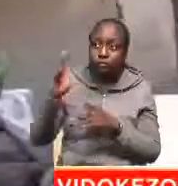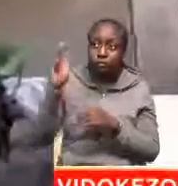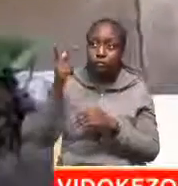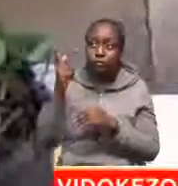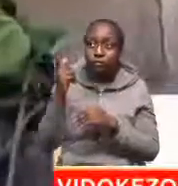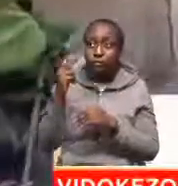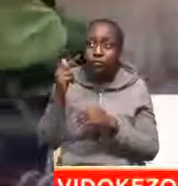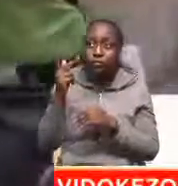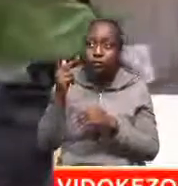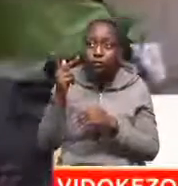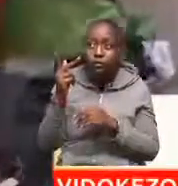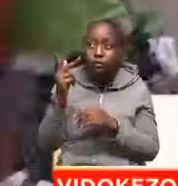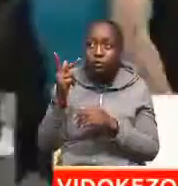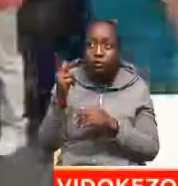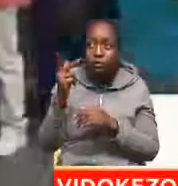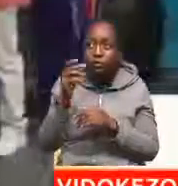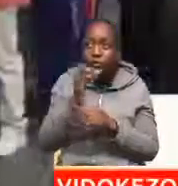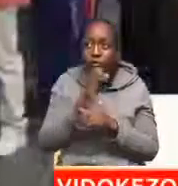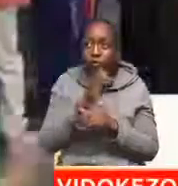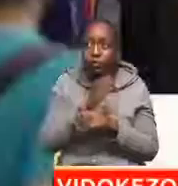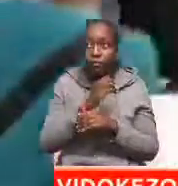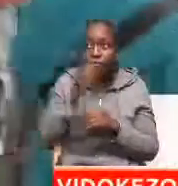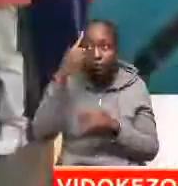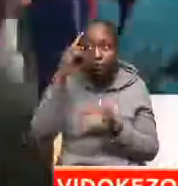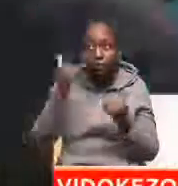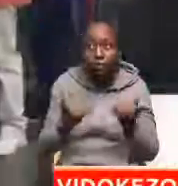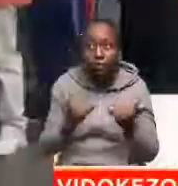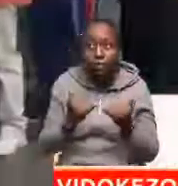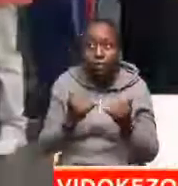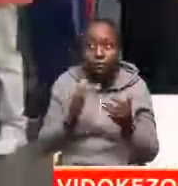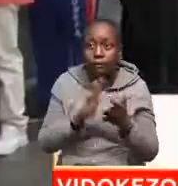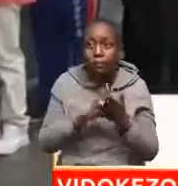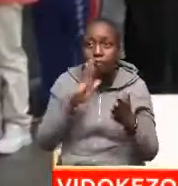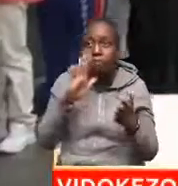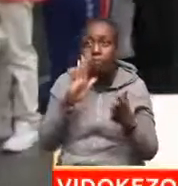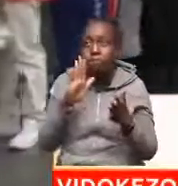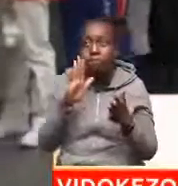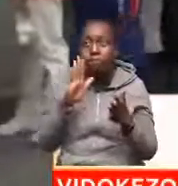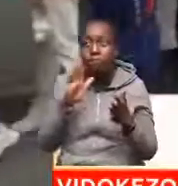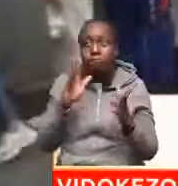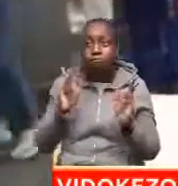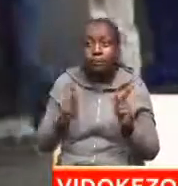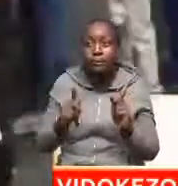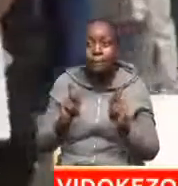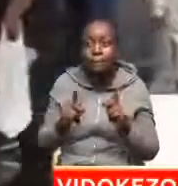katika hali ya kudua. Kwa sasa, ikiwa zaidi ya watu